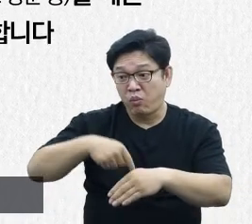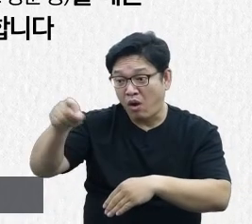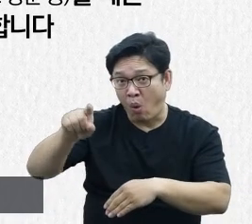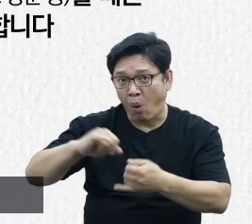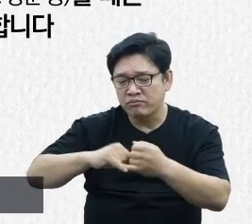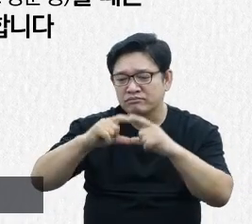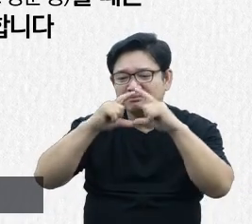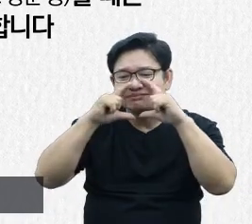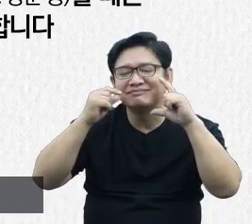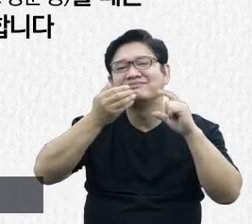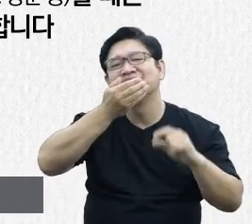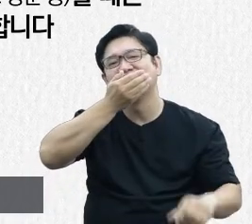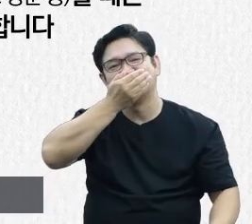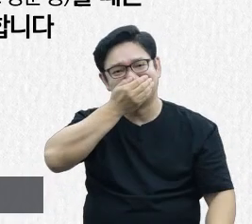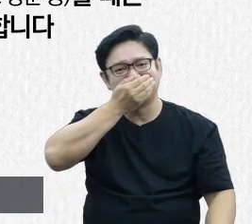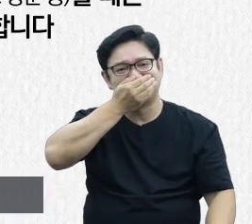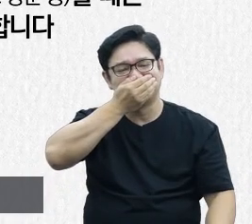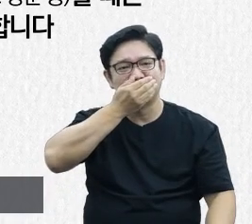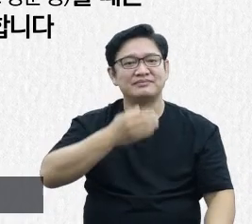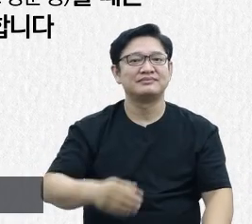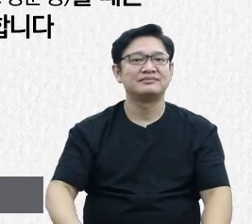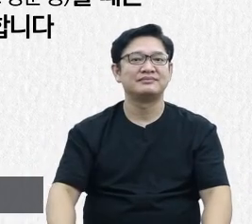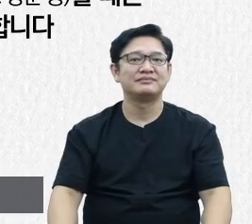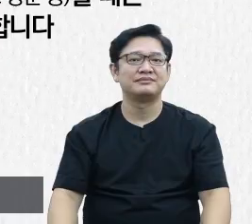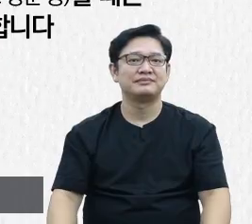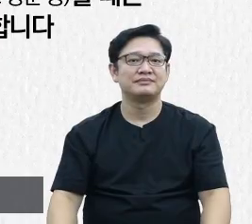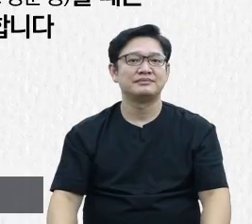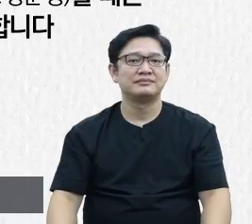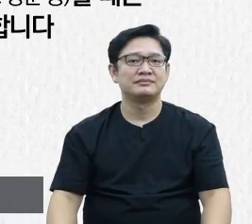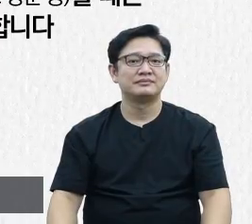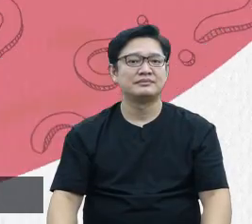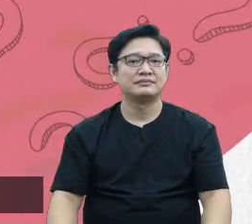외출할 때는 반드시 마스크를 착용합니다.